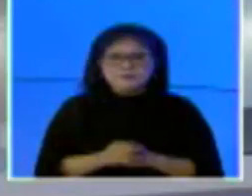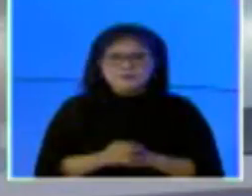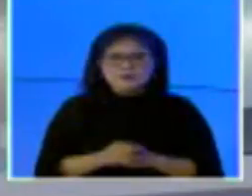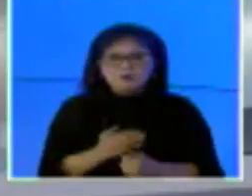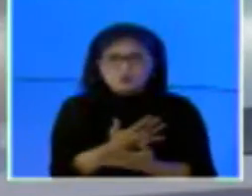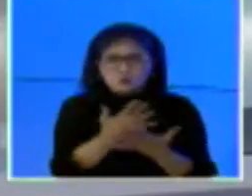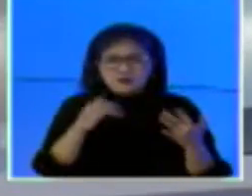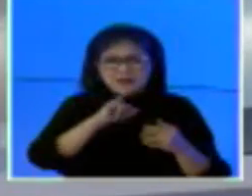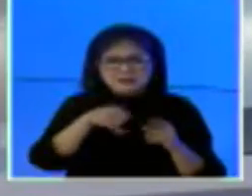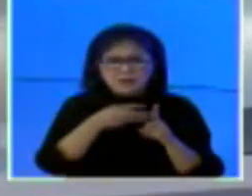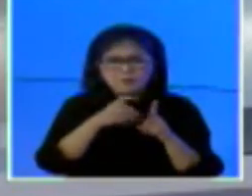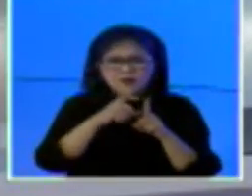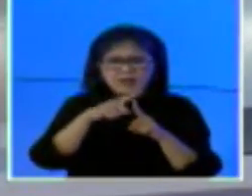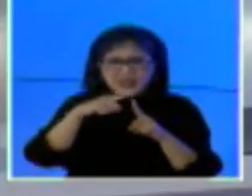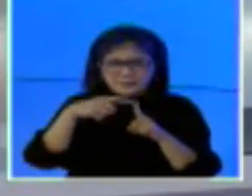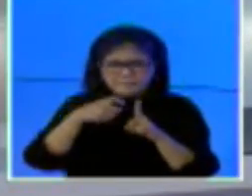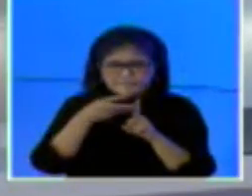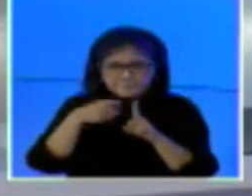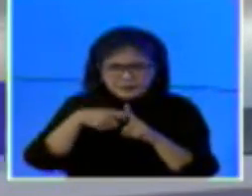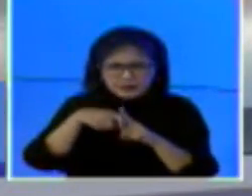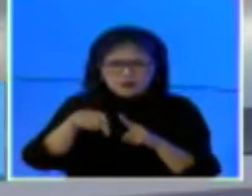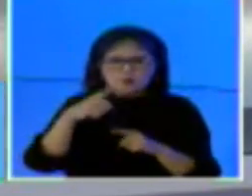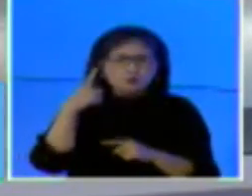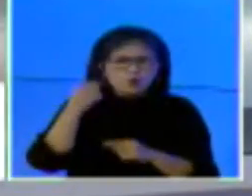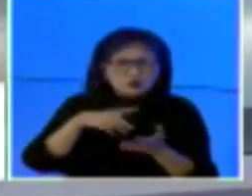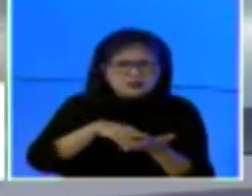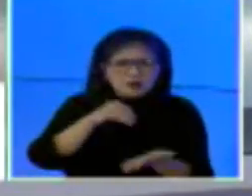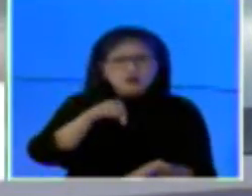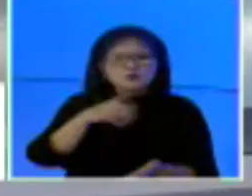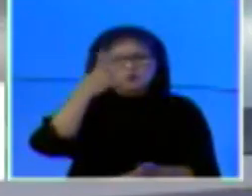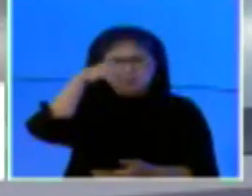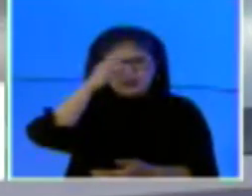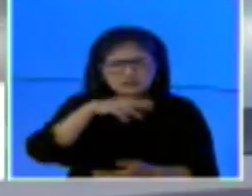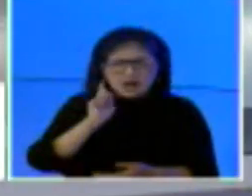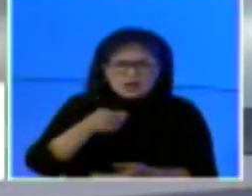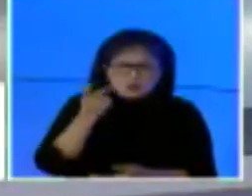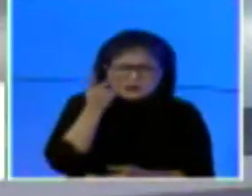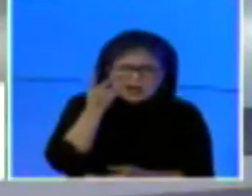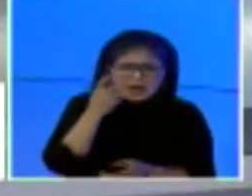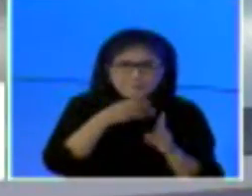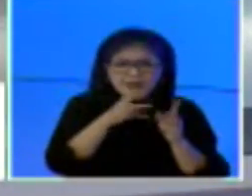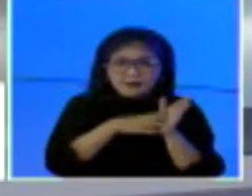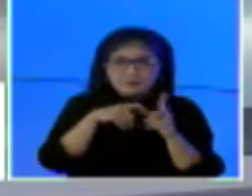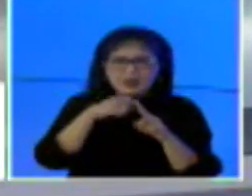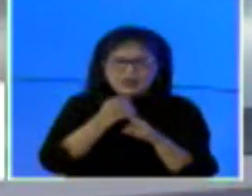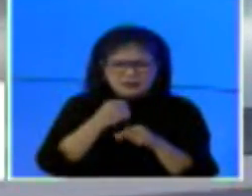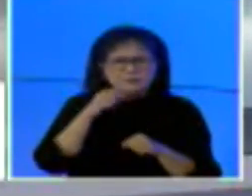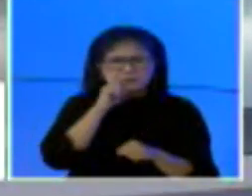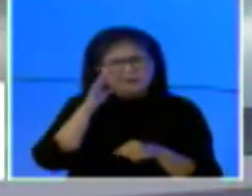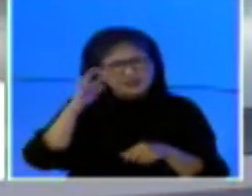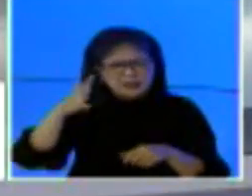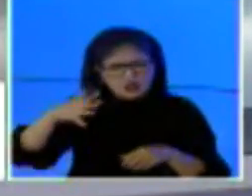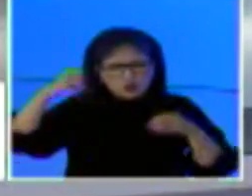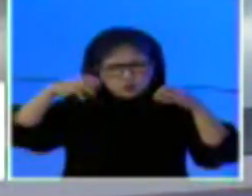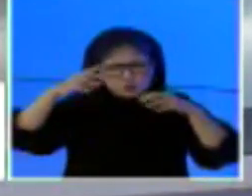Pemirsa, warga Jabodetabek, Pulau Jawa, dan Sumatera harus bersiaga. BMKG memprediksi hujan ekstrim akan kembali mengguyur tanggal 5